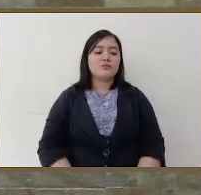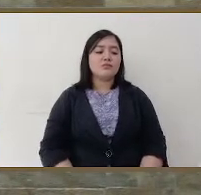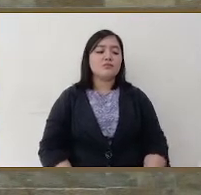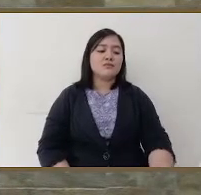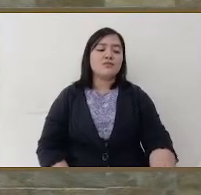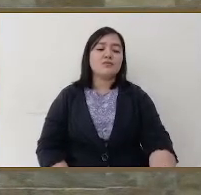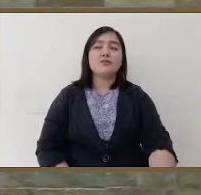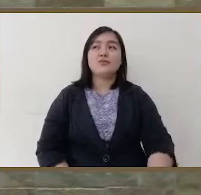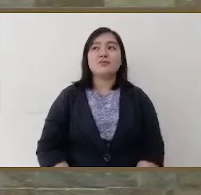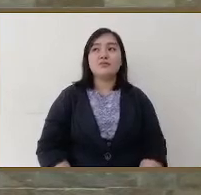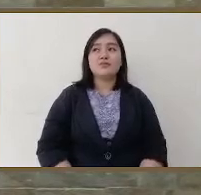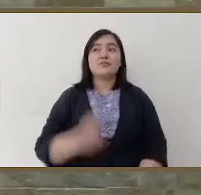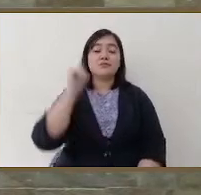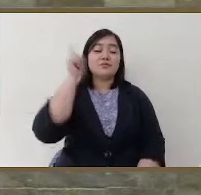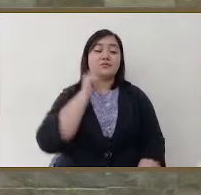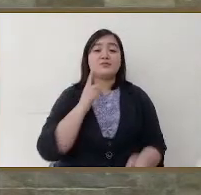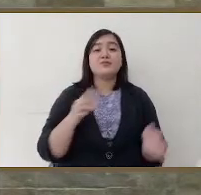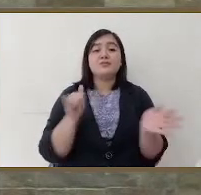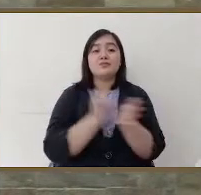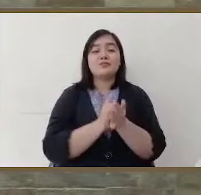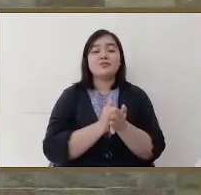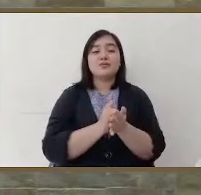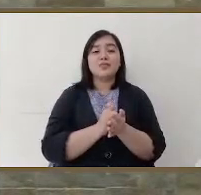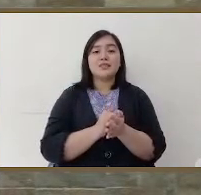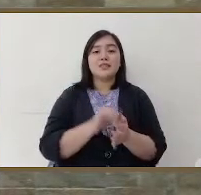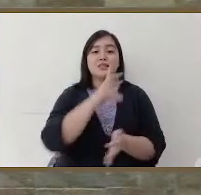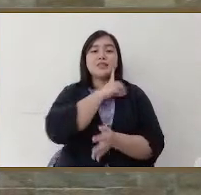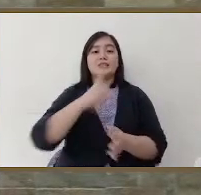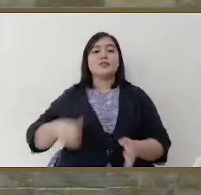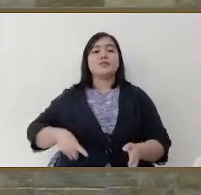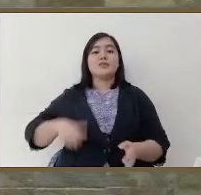Hindi nakikita to ng ibang pastor.